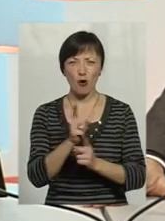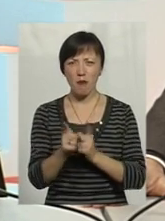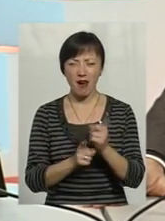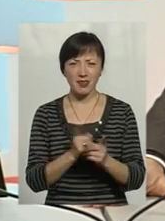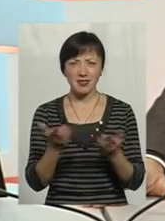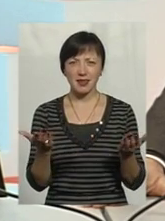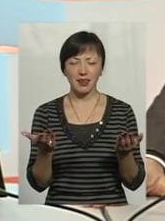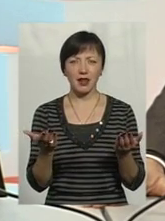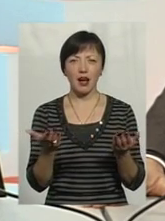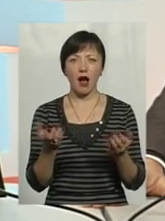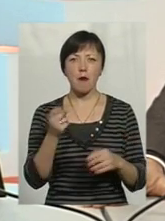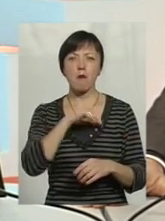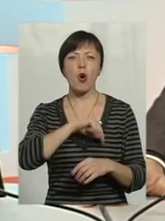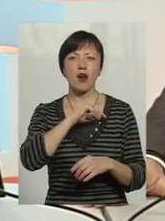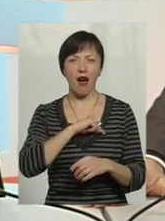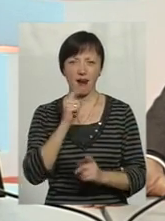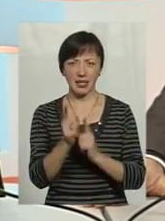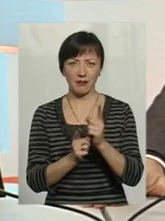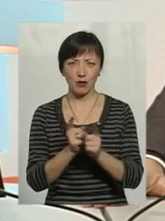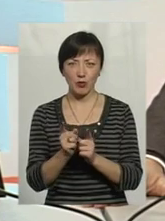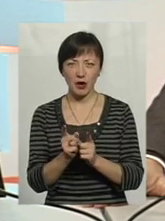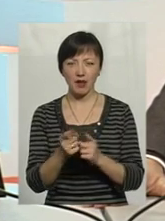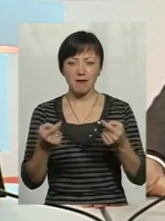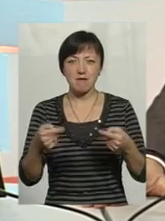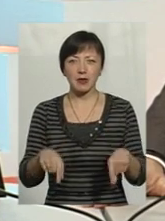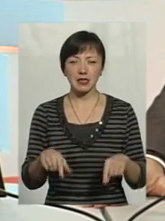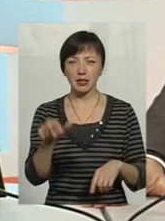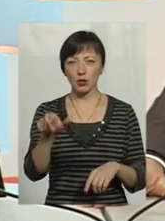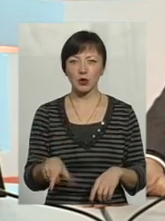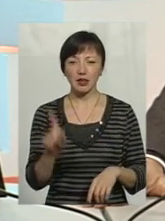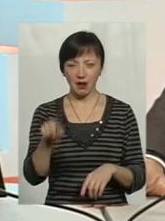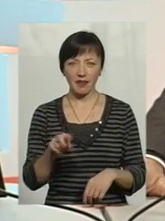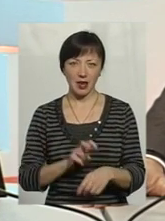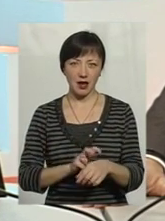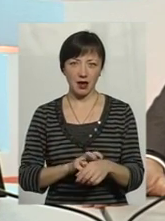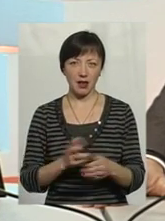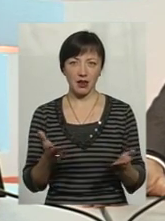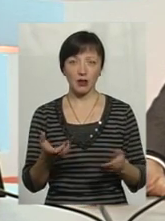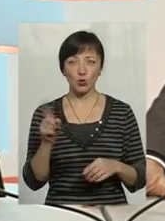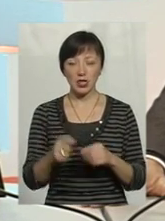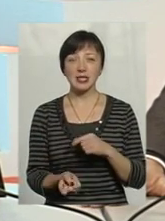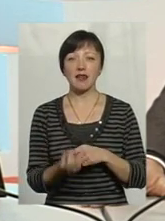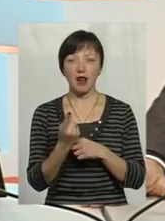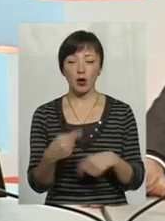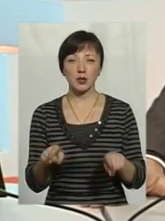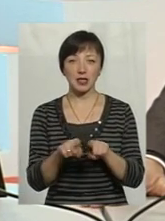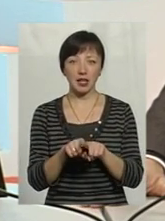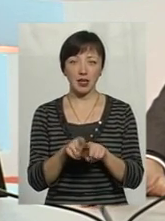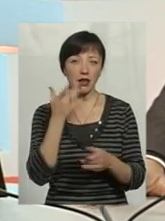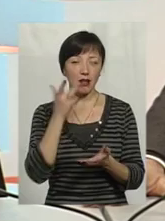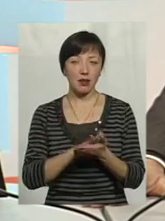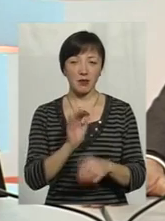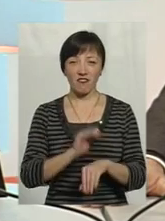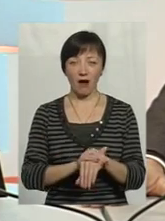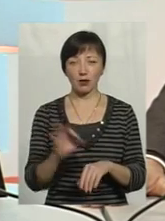професійна деформація, а моральна деформація, і моральне падіння людини, навіть лікаря, тоді з'являються такі ганебні